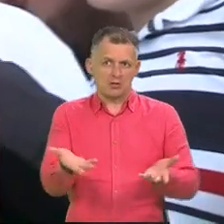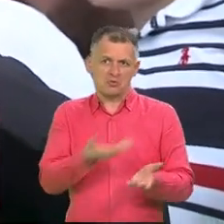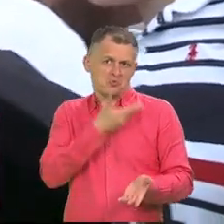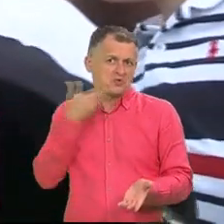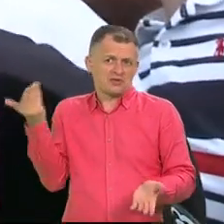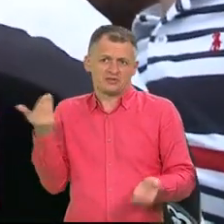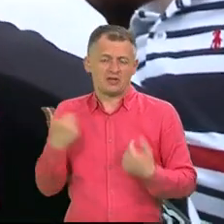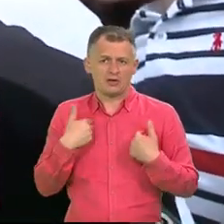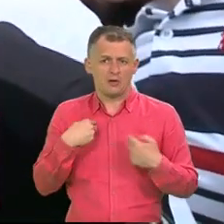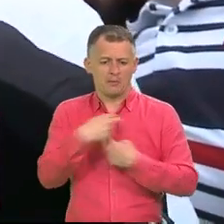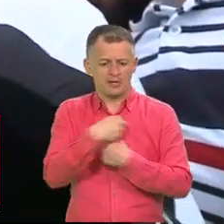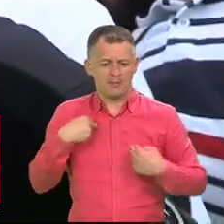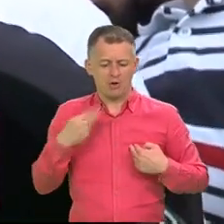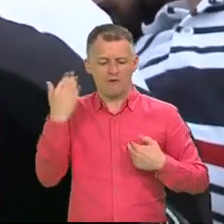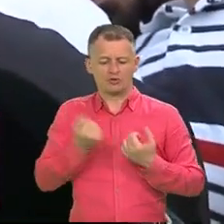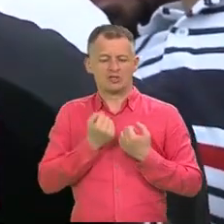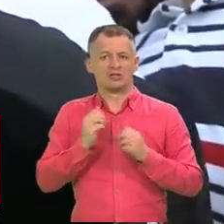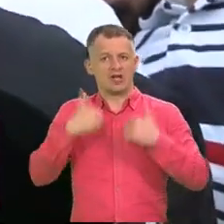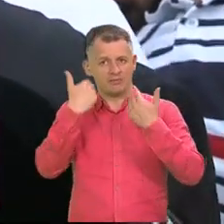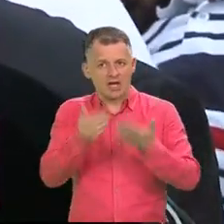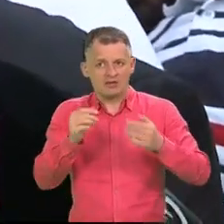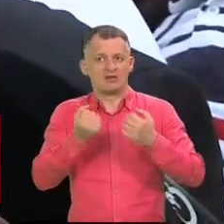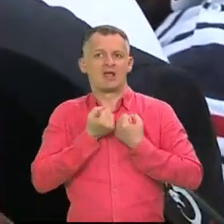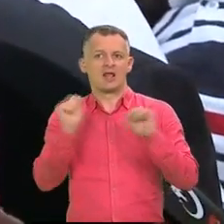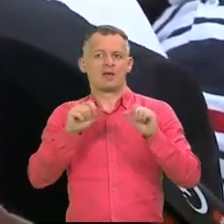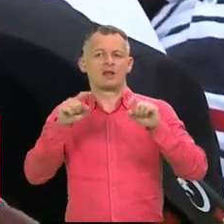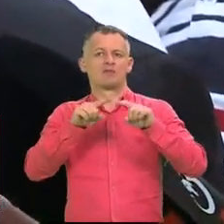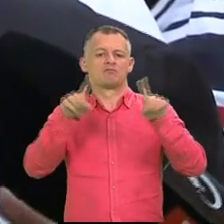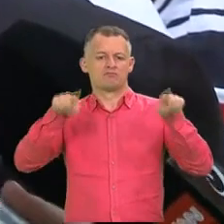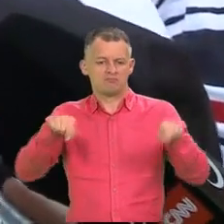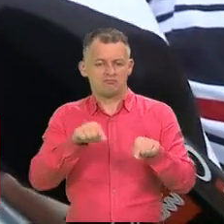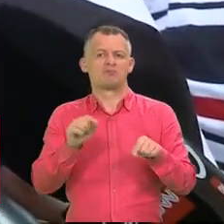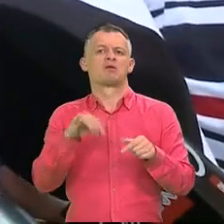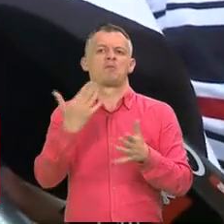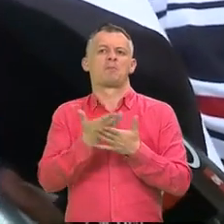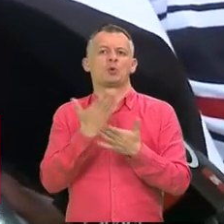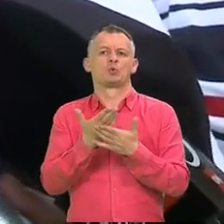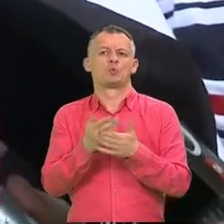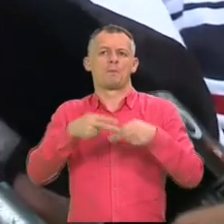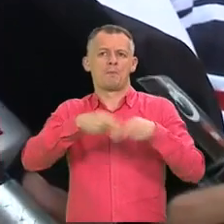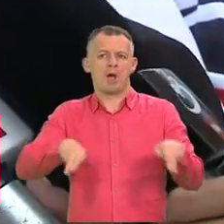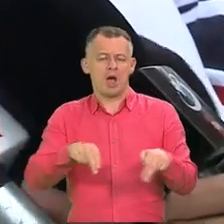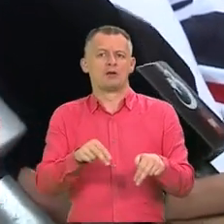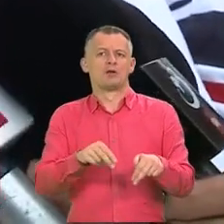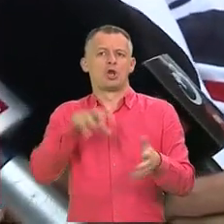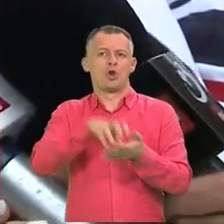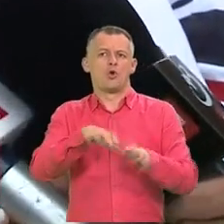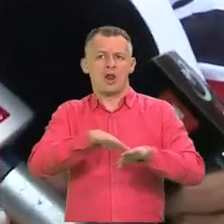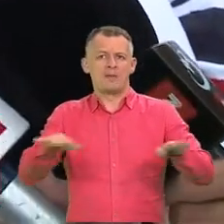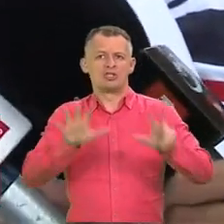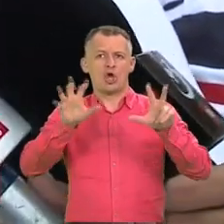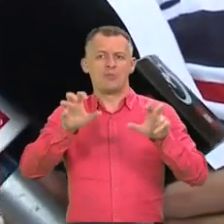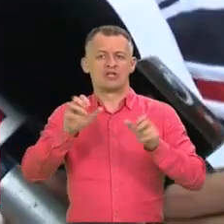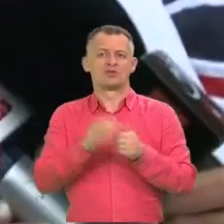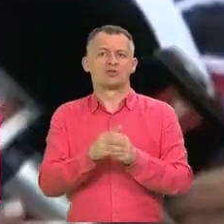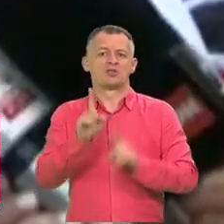și țin minte aliteram, a fost eliberată autorizație. Bar, vânzare, băuturi alcoolice, locuri la mese, 80 de locuri la mese. Păi tu dacă bagi la